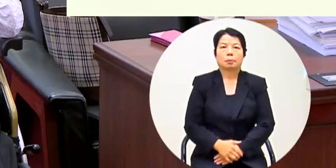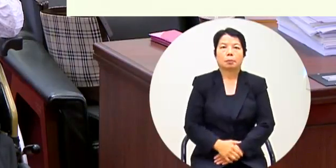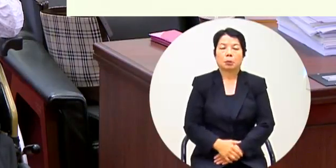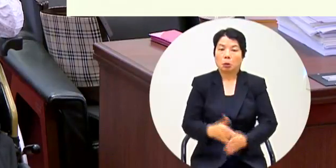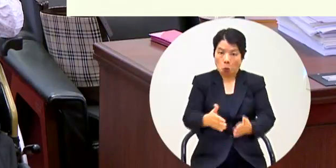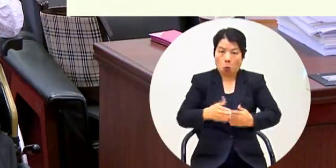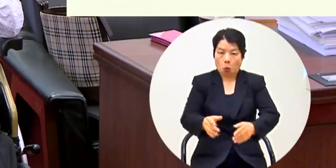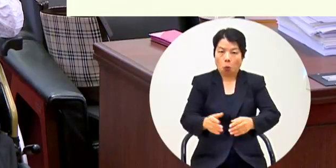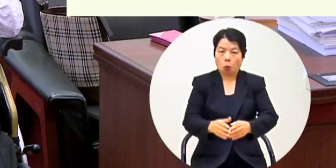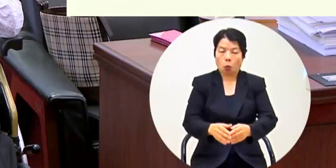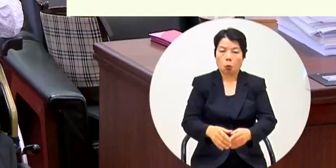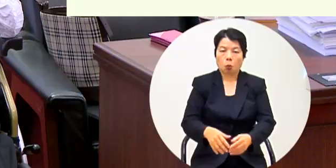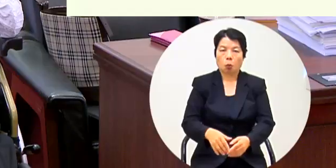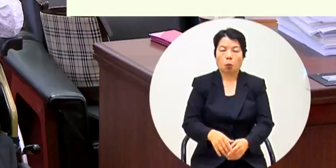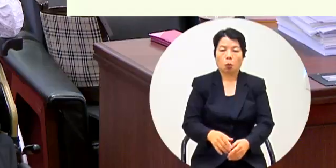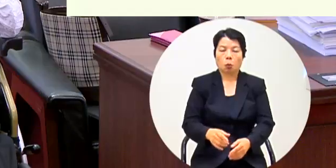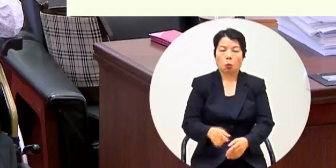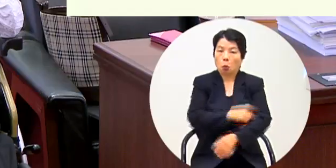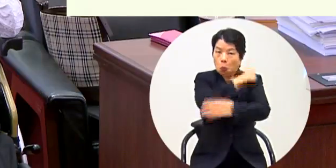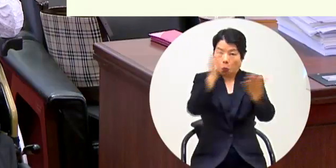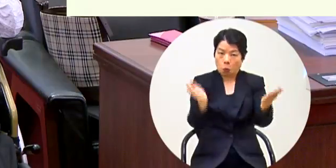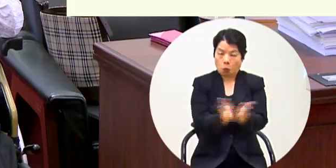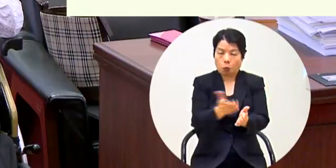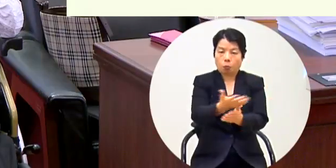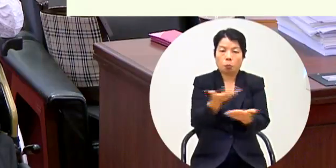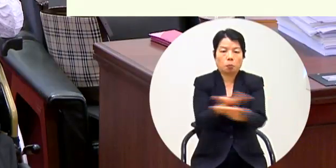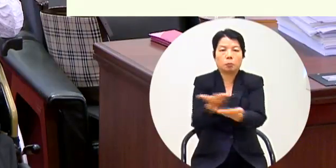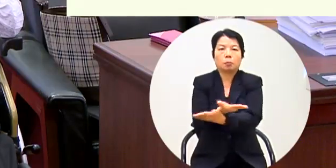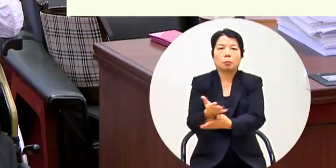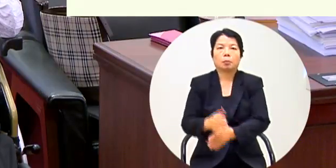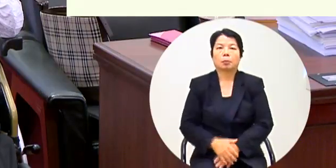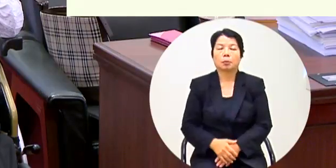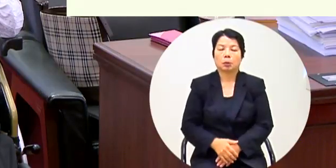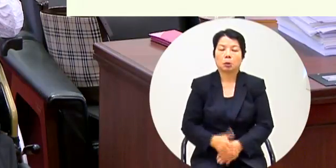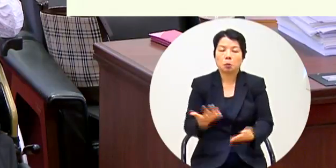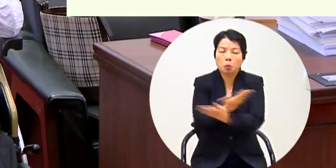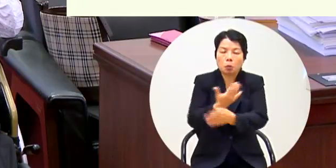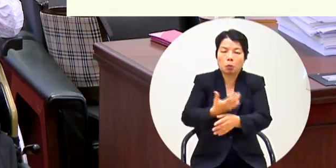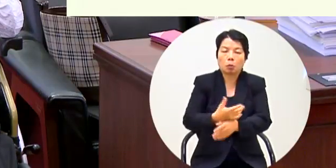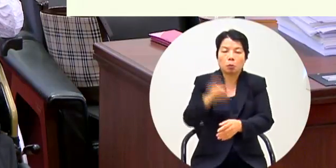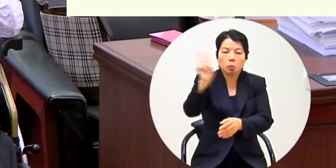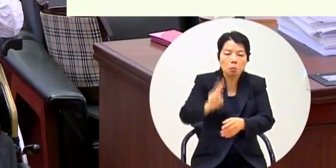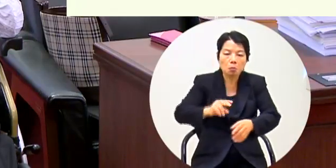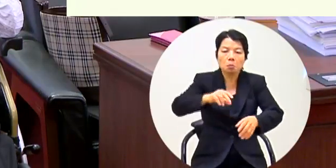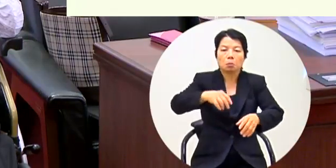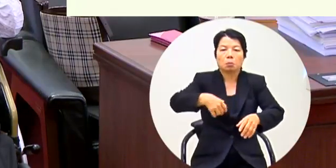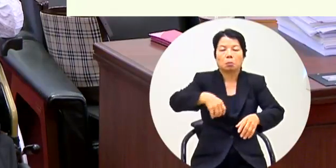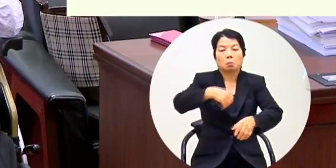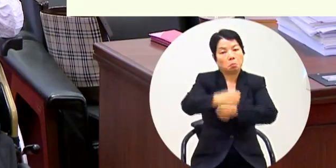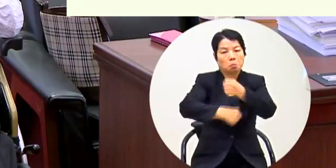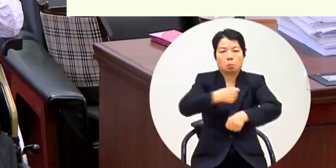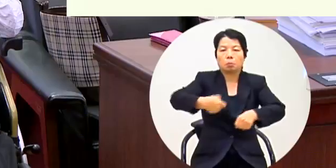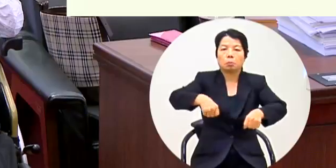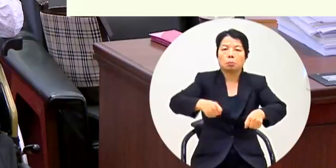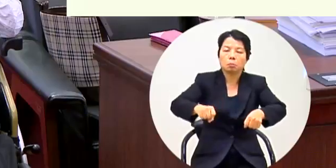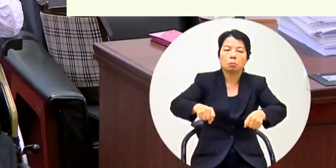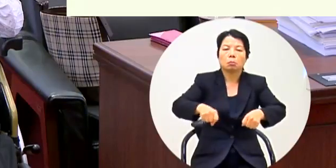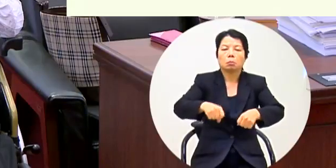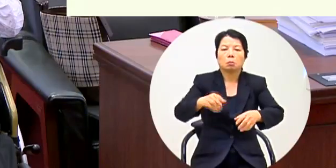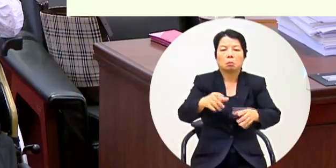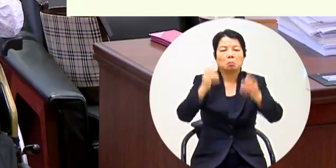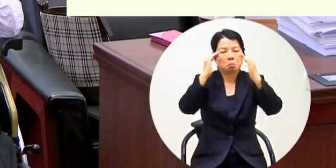个电动机车，确实目前市府的财政上负担会比较辛苦，有困